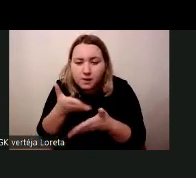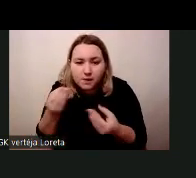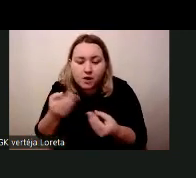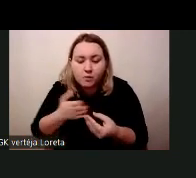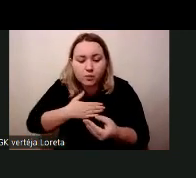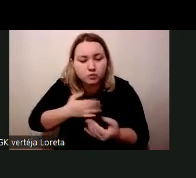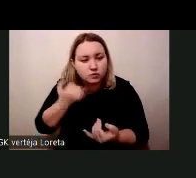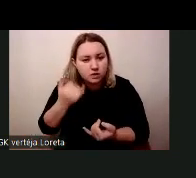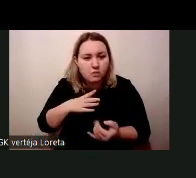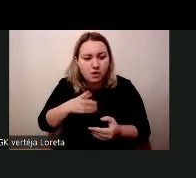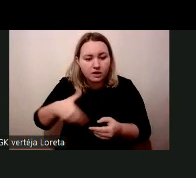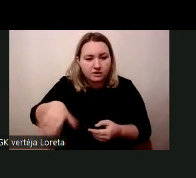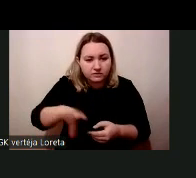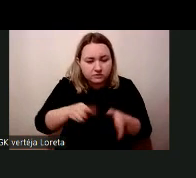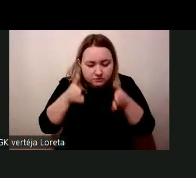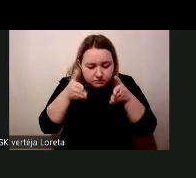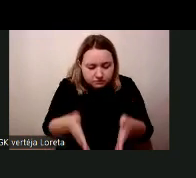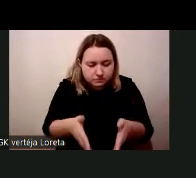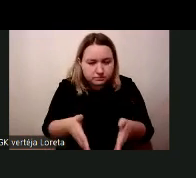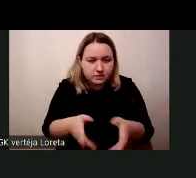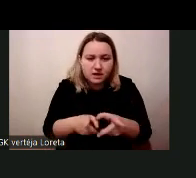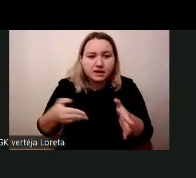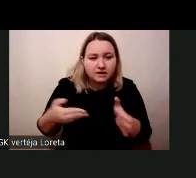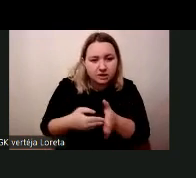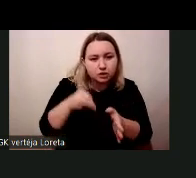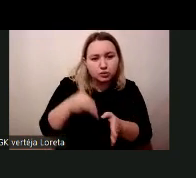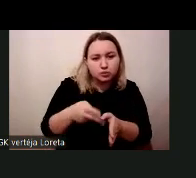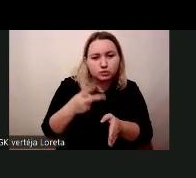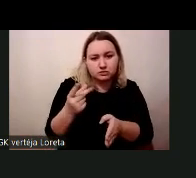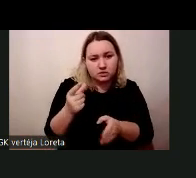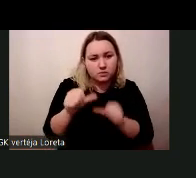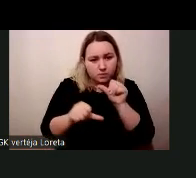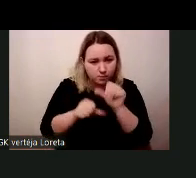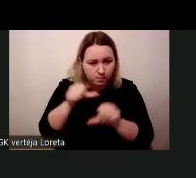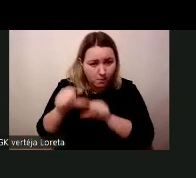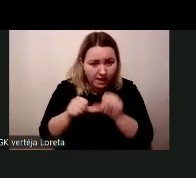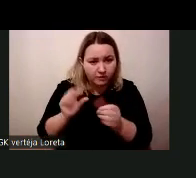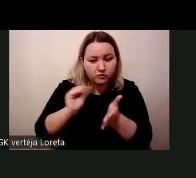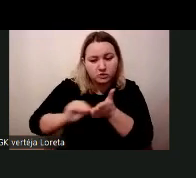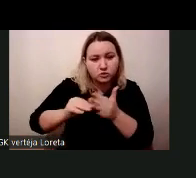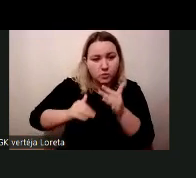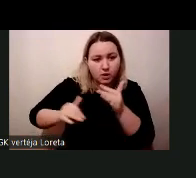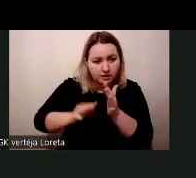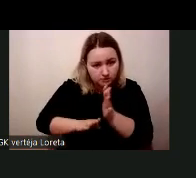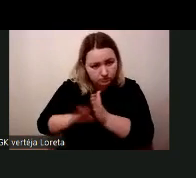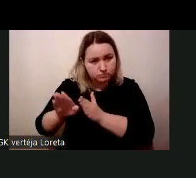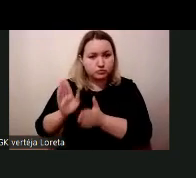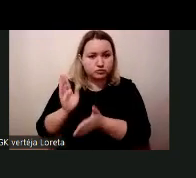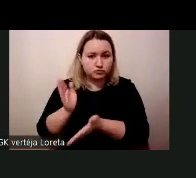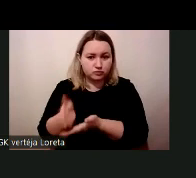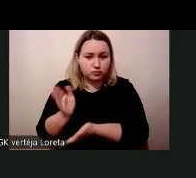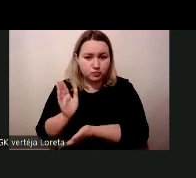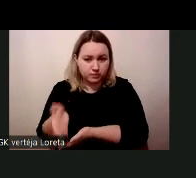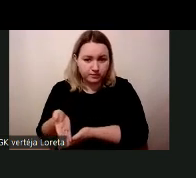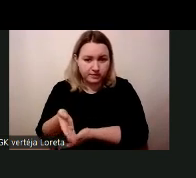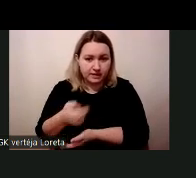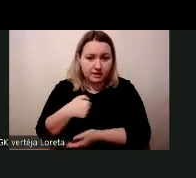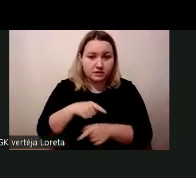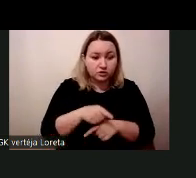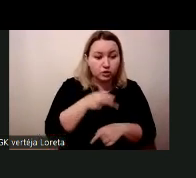ta, kad mes turime gerti raštingumą iki 21 metų, ir, o mes esame tik tai 19. Tai